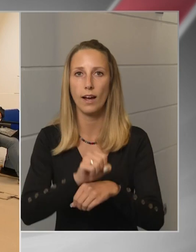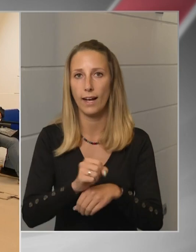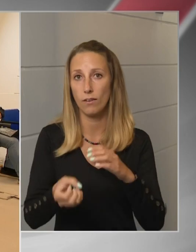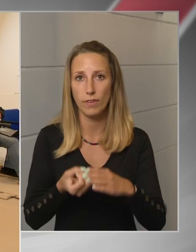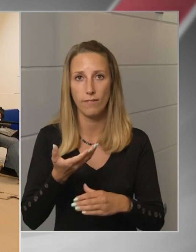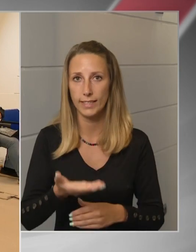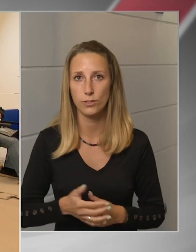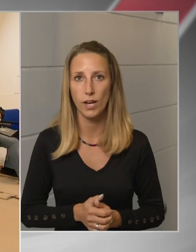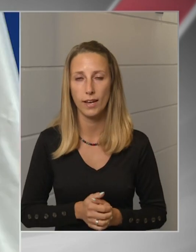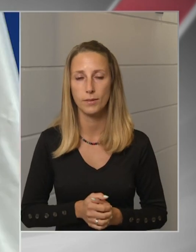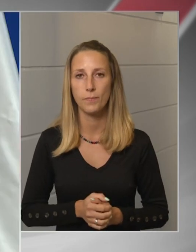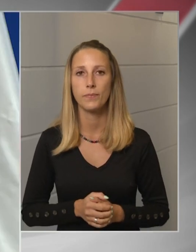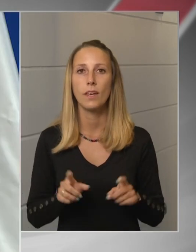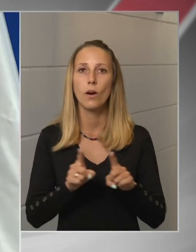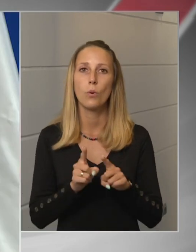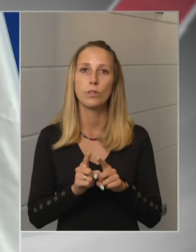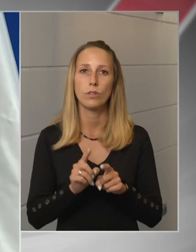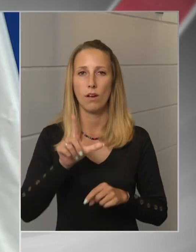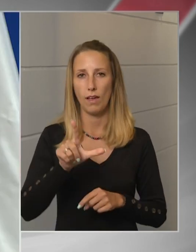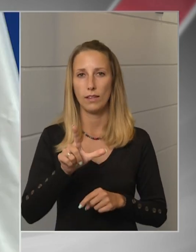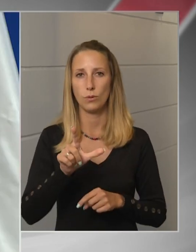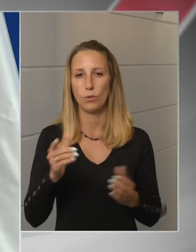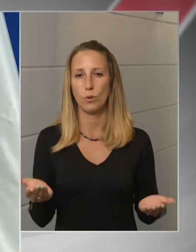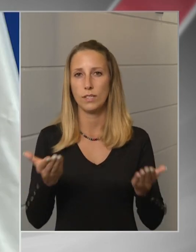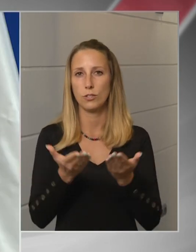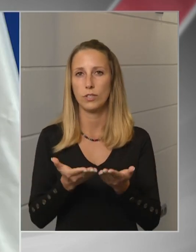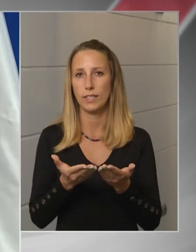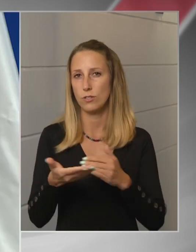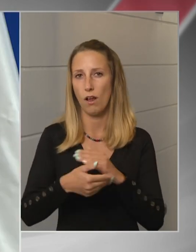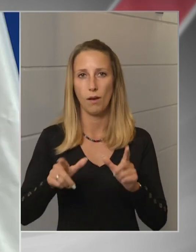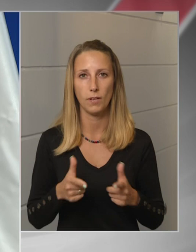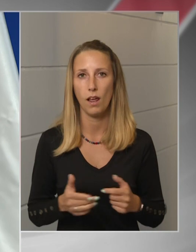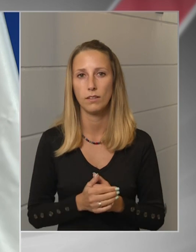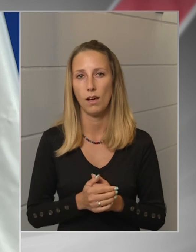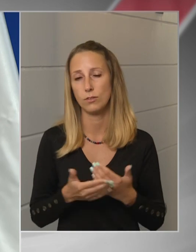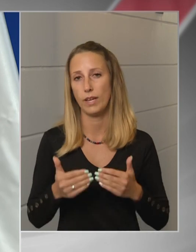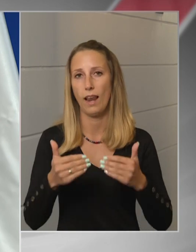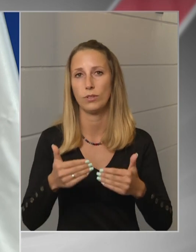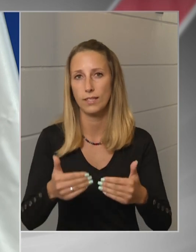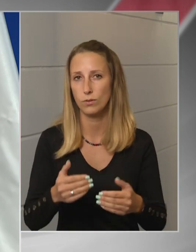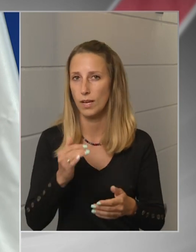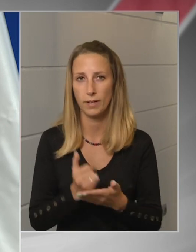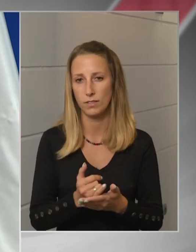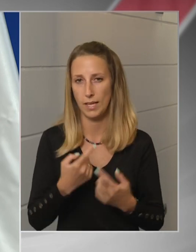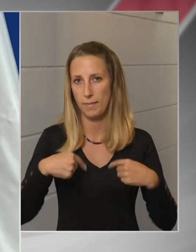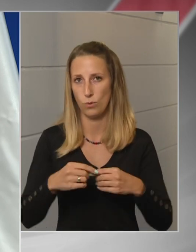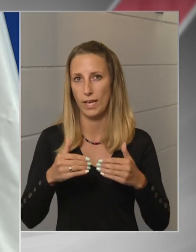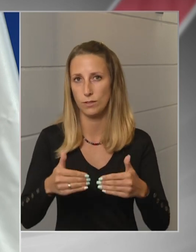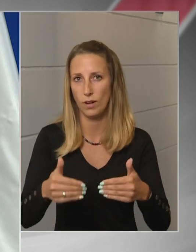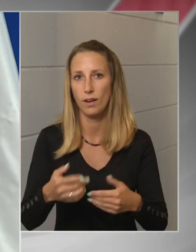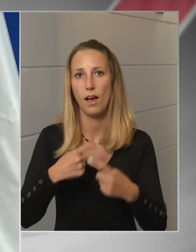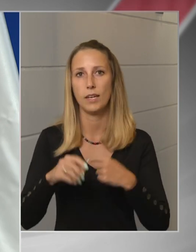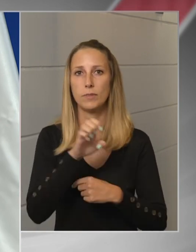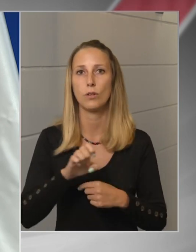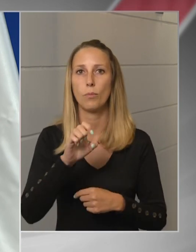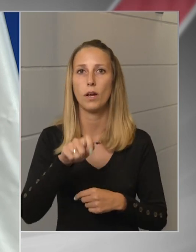felvetése. Úgyhogy a kettő összehasonlítása alaptan, és az, hogy elodázzuk, az nem igaz, nem mi odázzuk el, hanem azok az